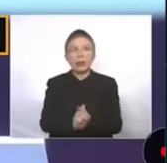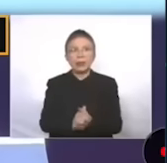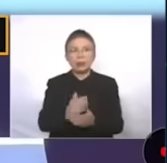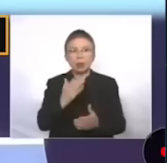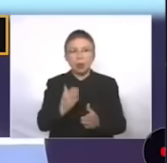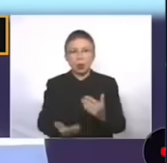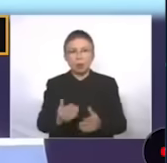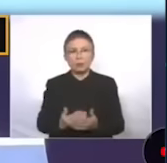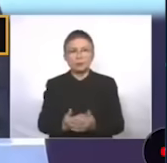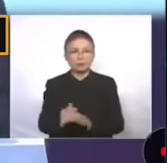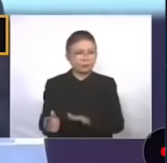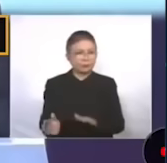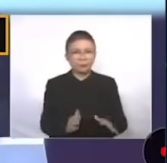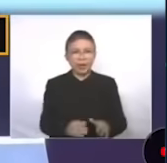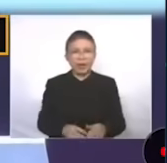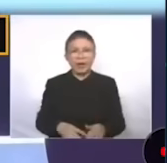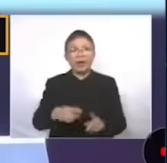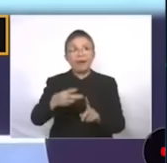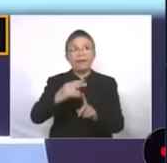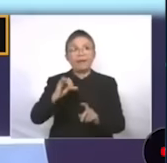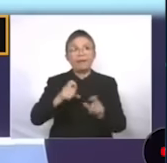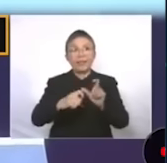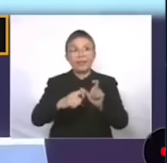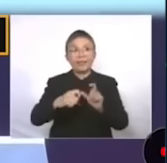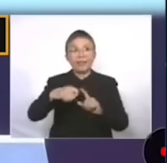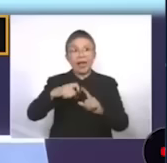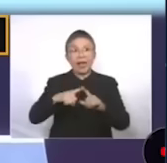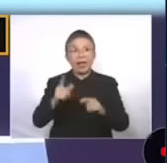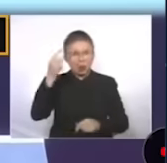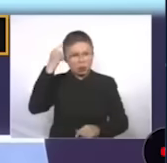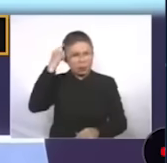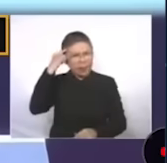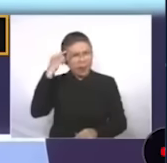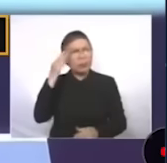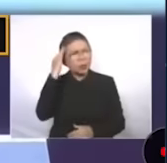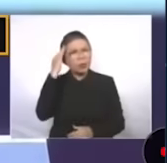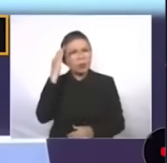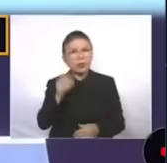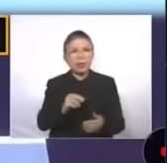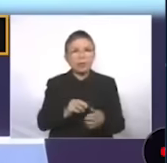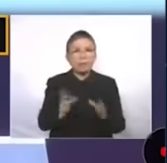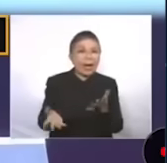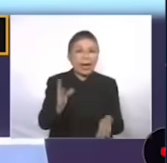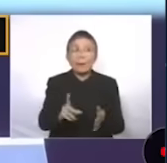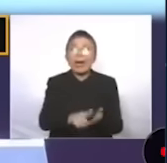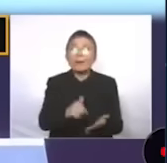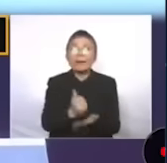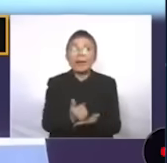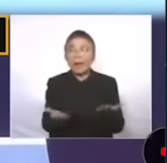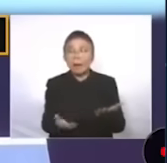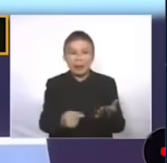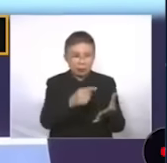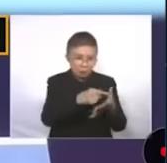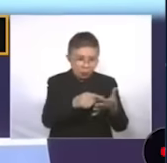peduli sampai seperti itu dan ini ee harusnya mereka sadar karena apa memang